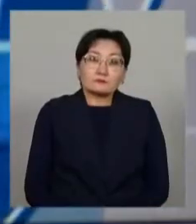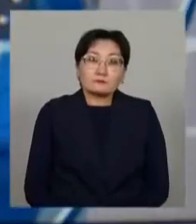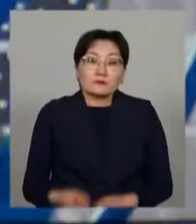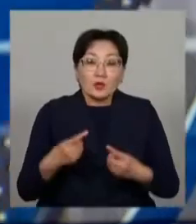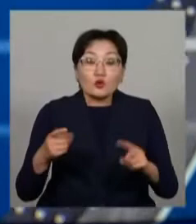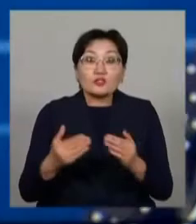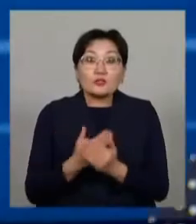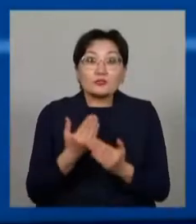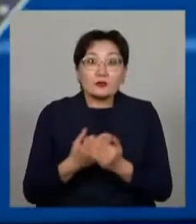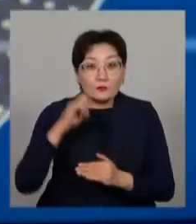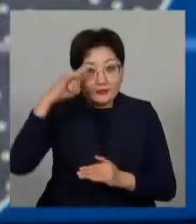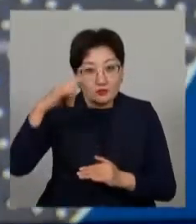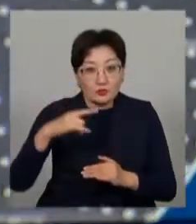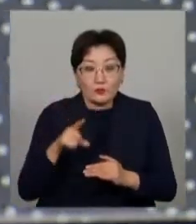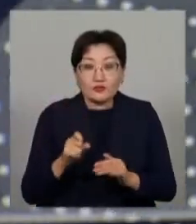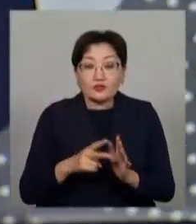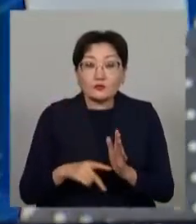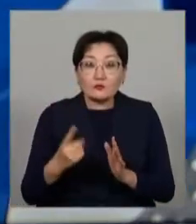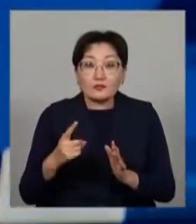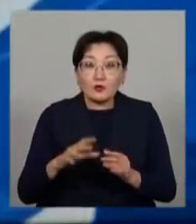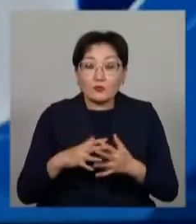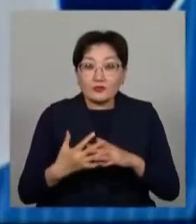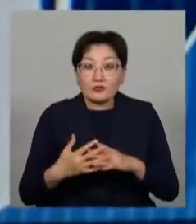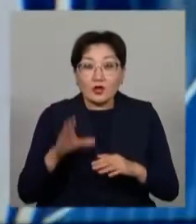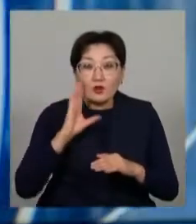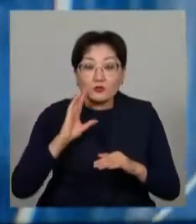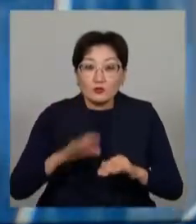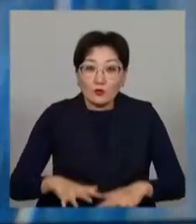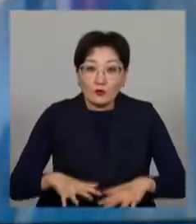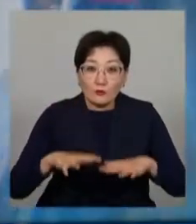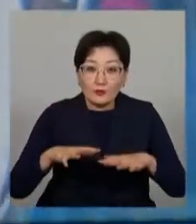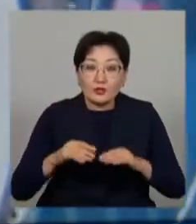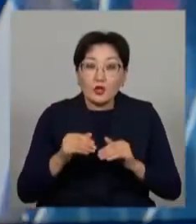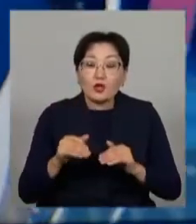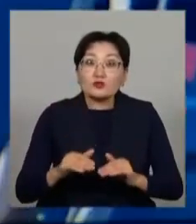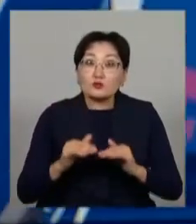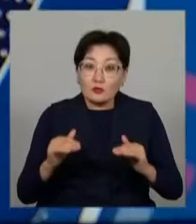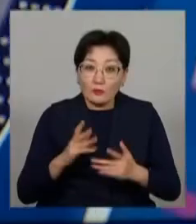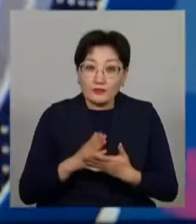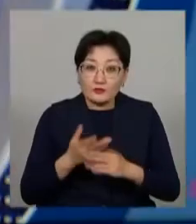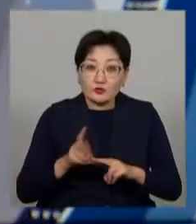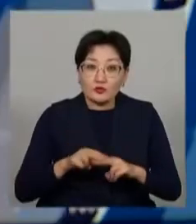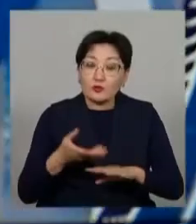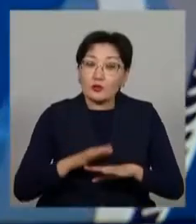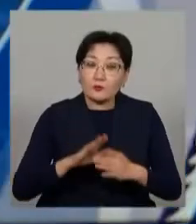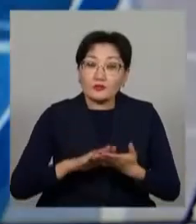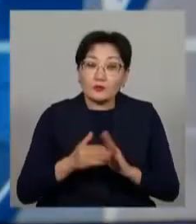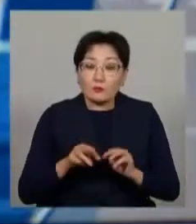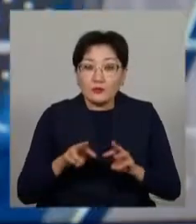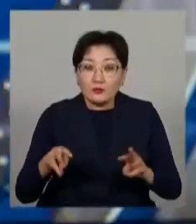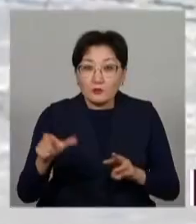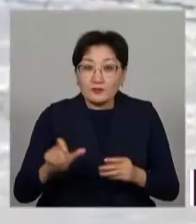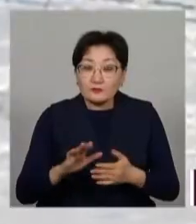Өзге де жаңалықтар. Қазақстанда 171 елді мекенде су басу қаупының жоғары деңгейі сақталуда. Ол туралы төтенше жағдай